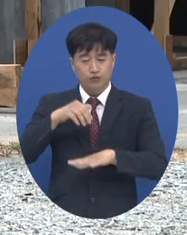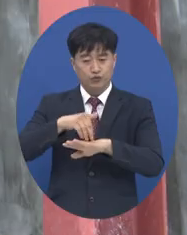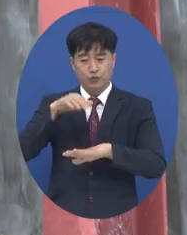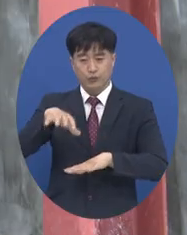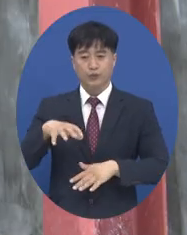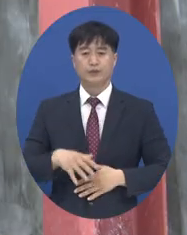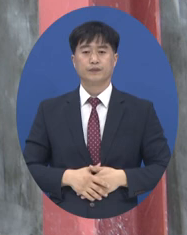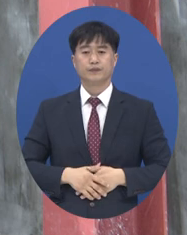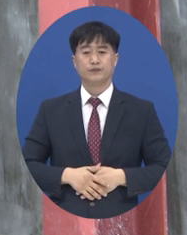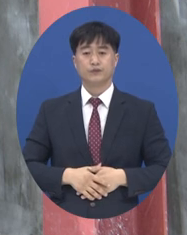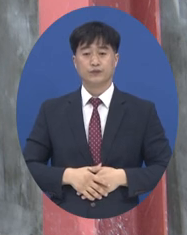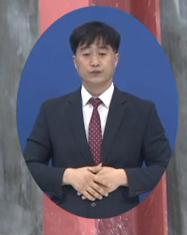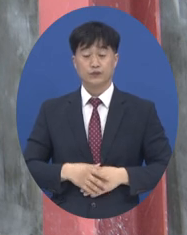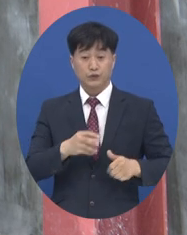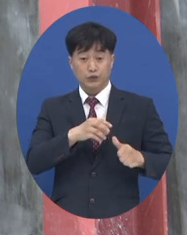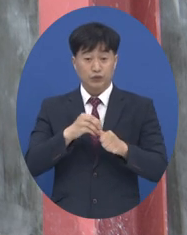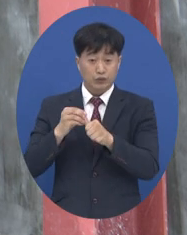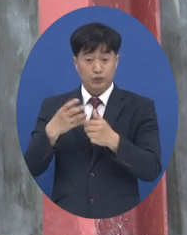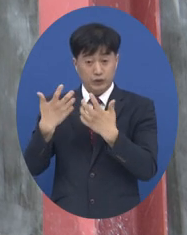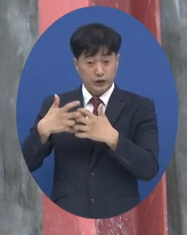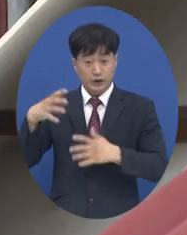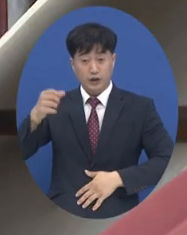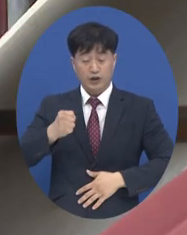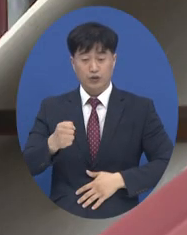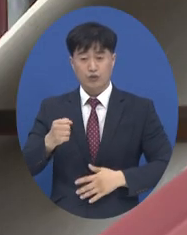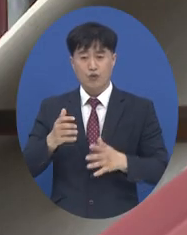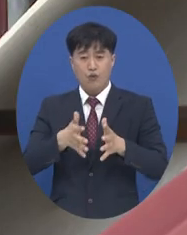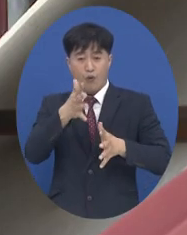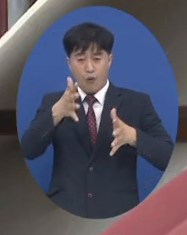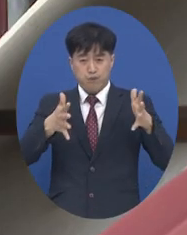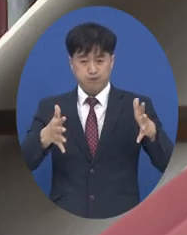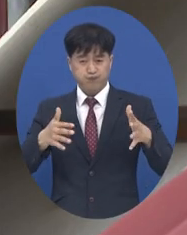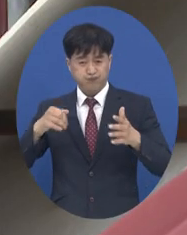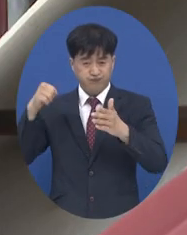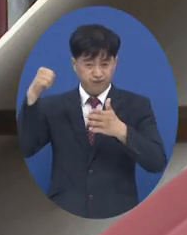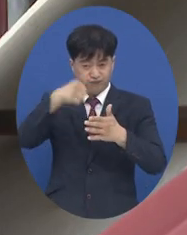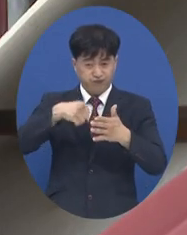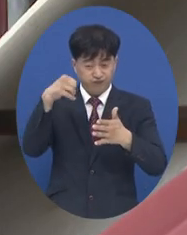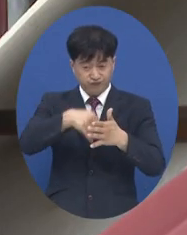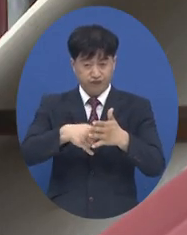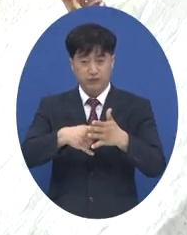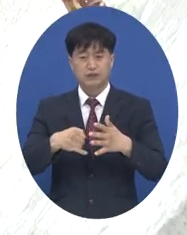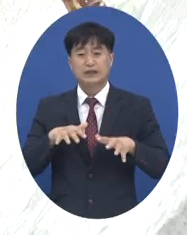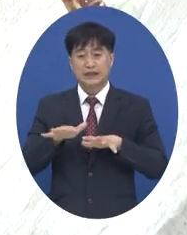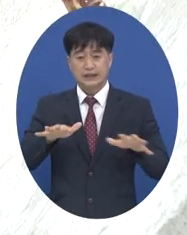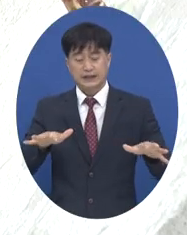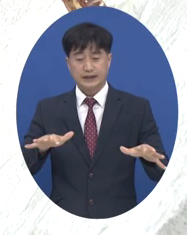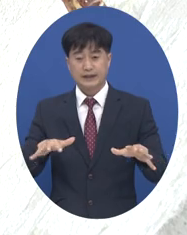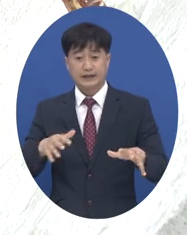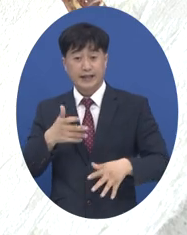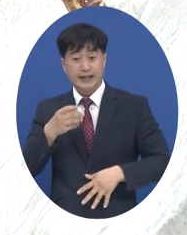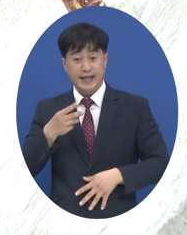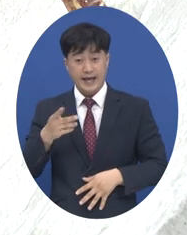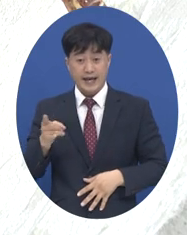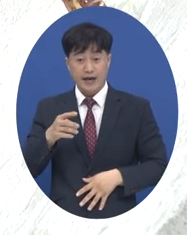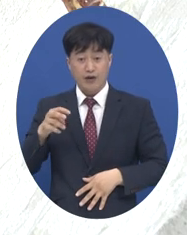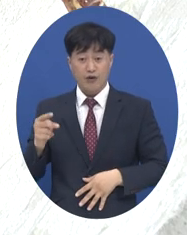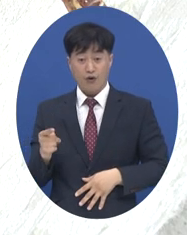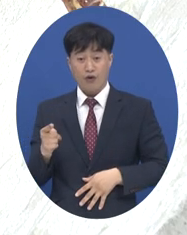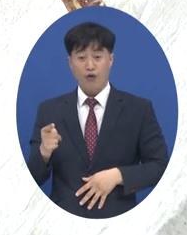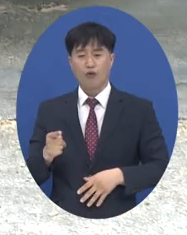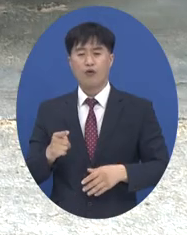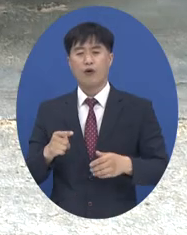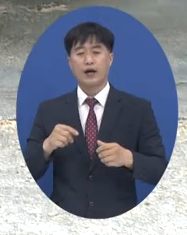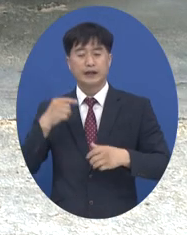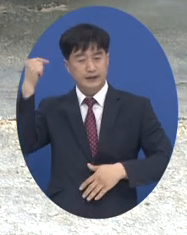훈련장. 구조용 장비로 실제 건물을 깨부수면서 지진과 테러 같은 복합 재난에 대비한 감각을